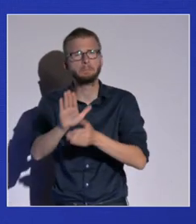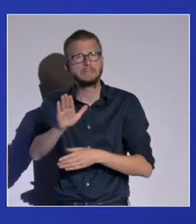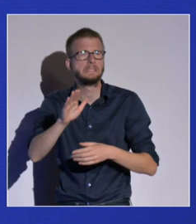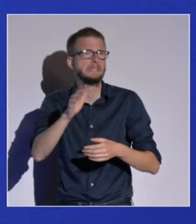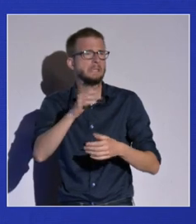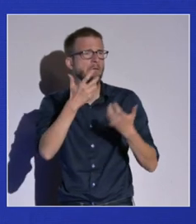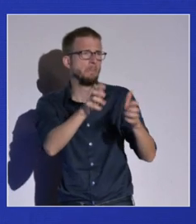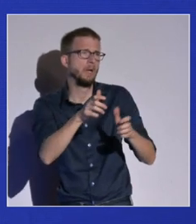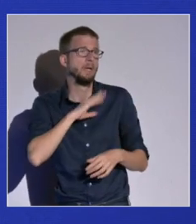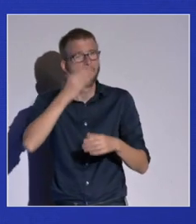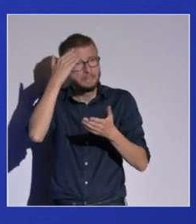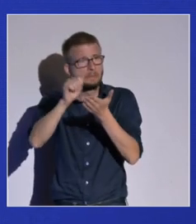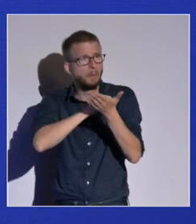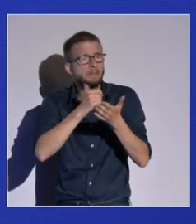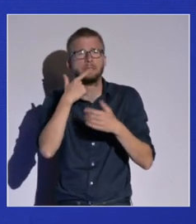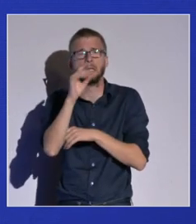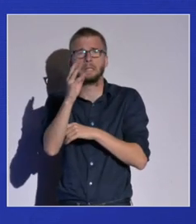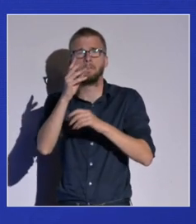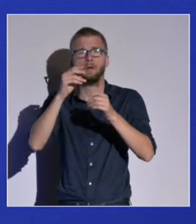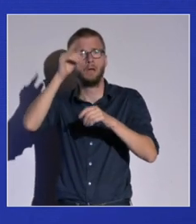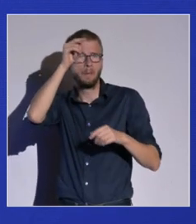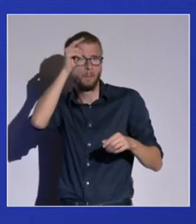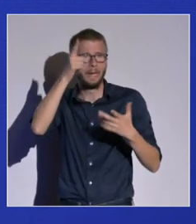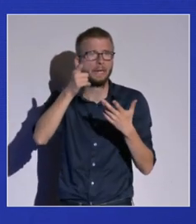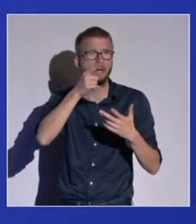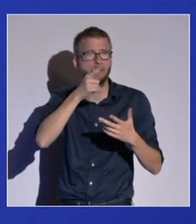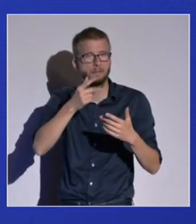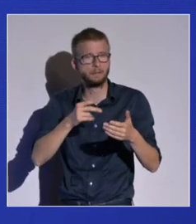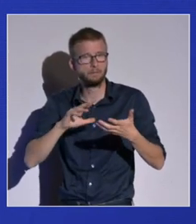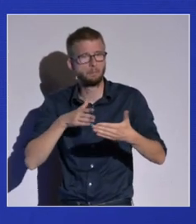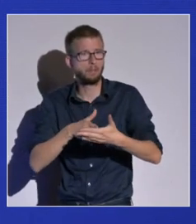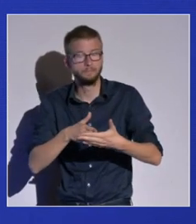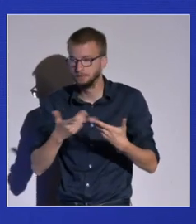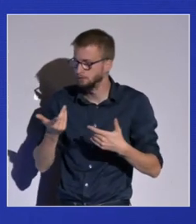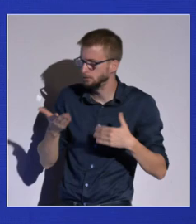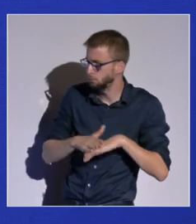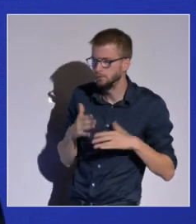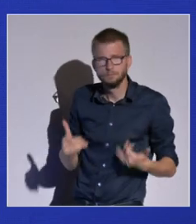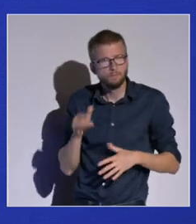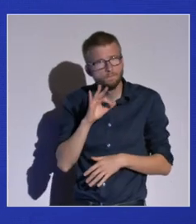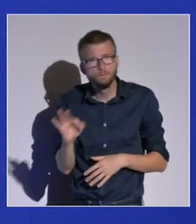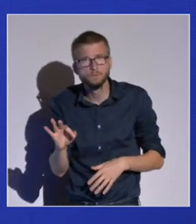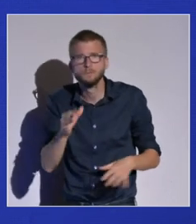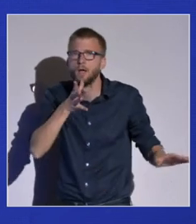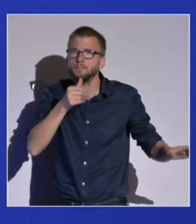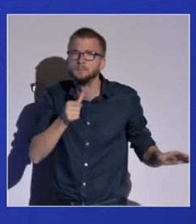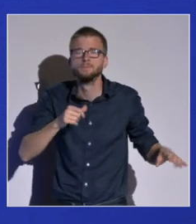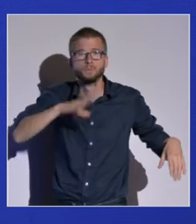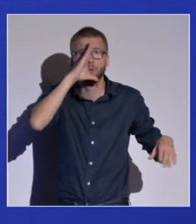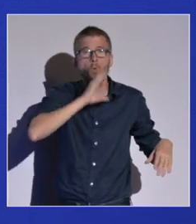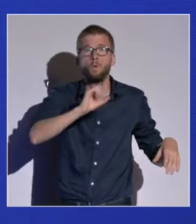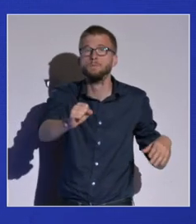s'en sortir ». Et en vérité, en France, ça n'est pas possible. En France, De Gaulle, qui